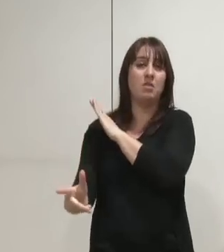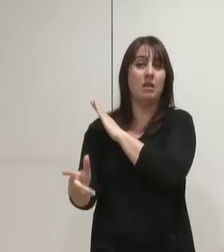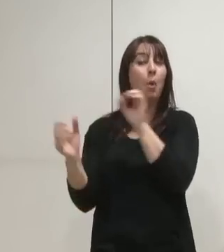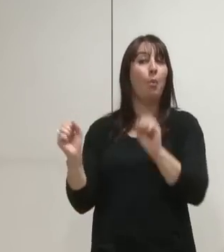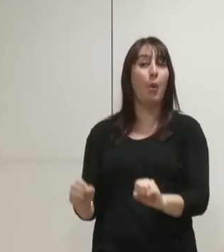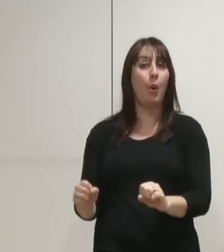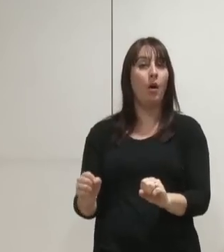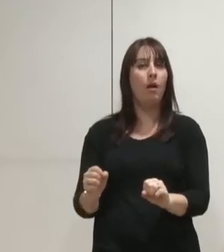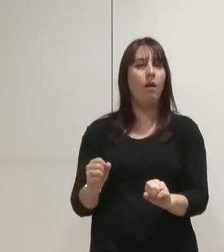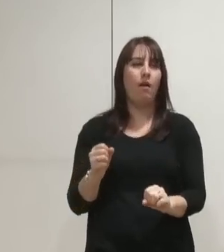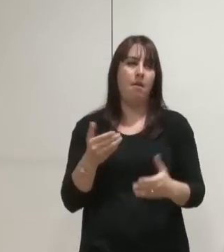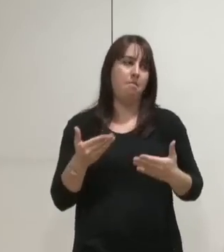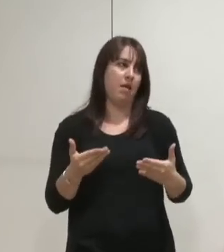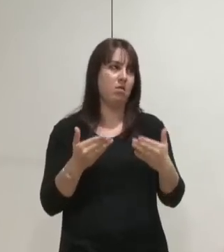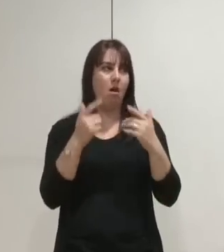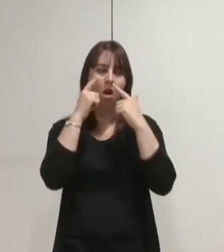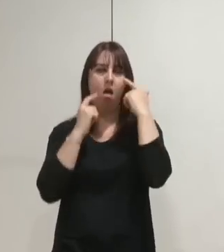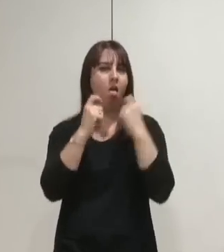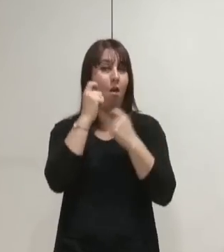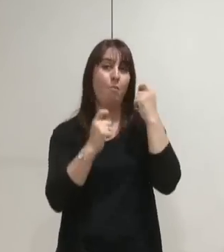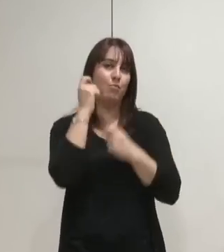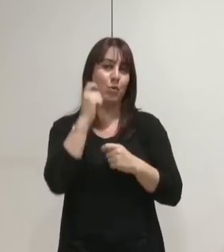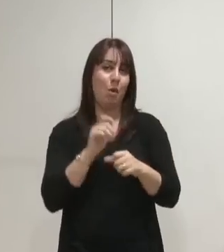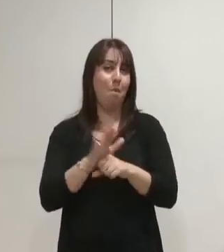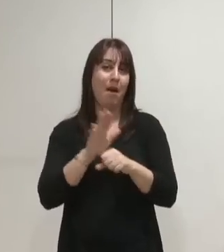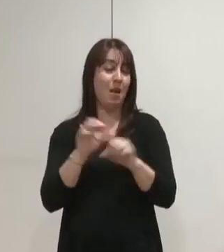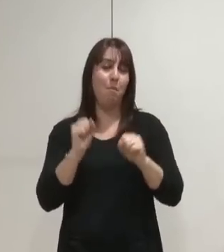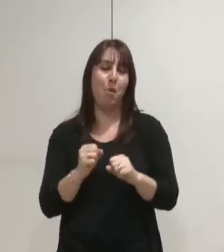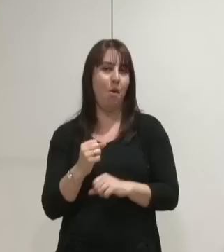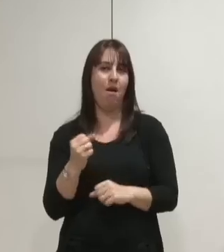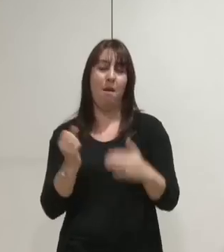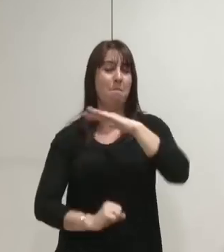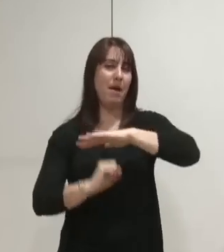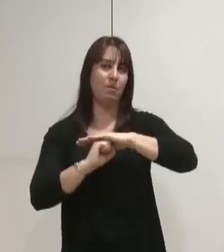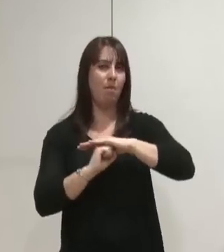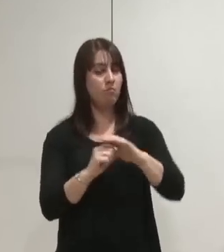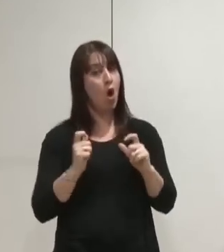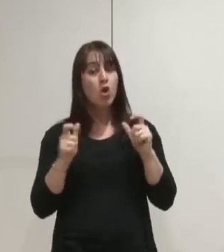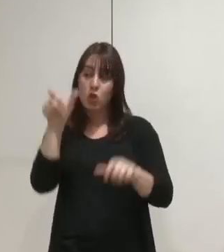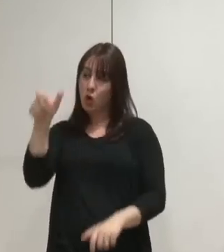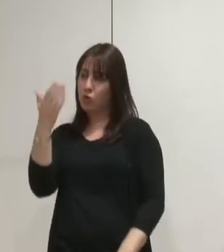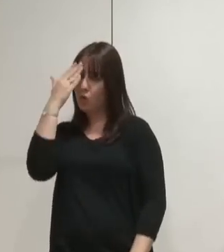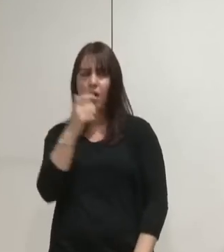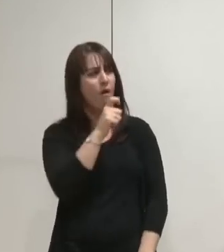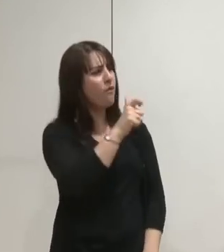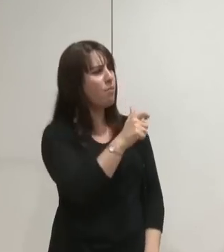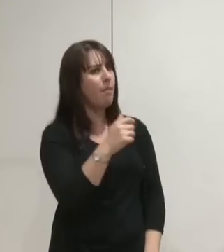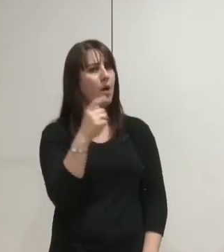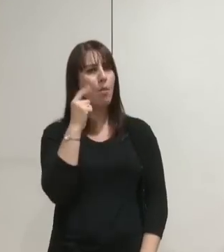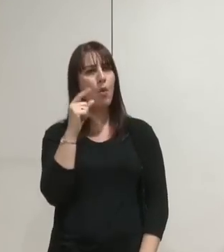n'est jamais trop prudent aujourd'hui Monsieur le Maire j'ai eu la chance de connaître quelqu'un que vous connaissez sûrement aussi c'est monsieur Étienne